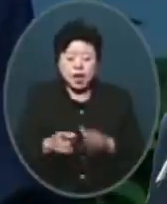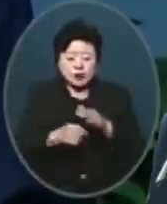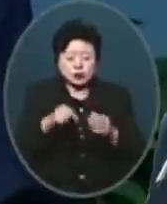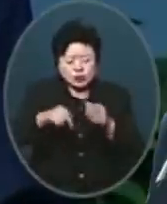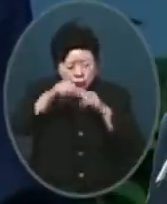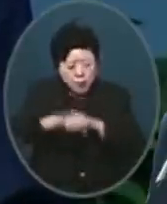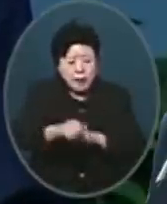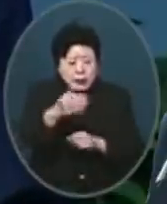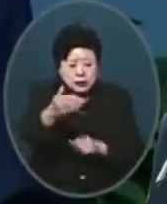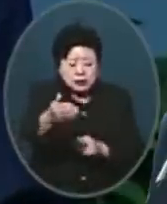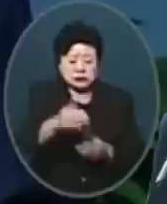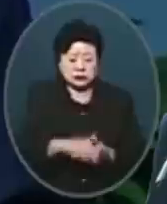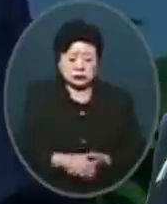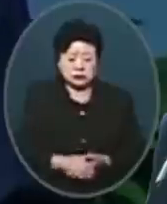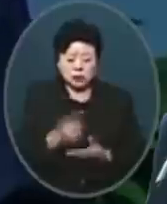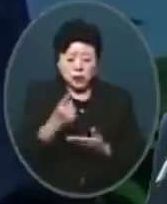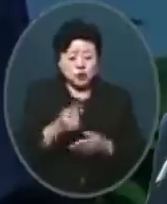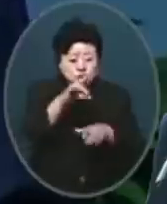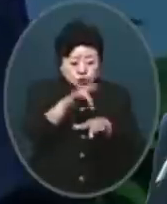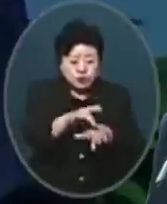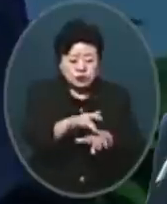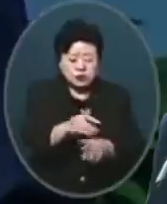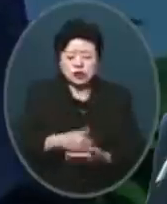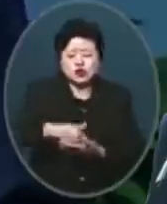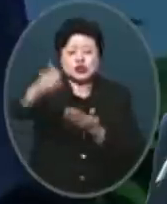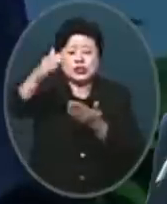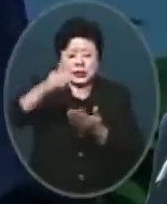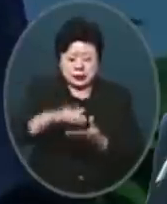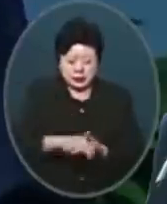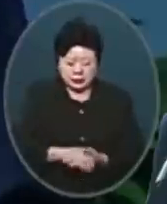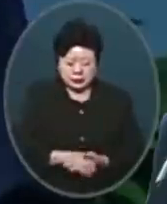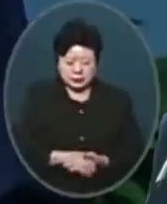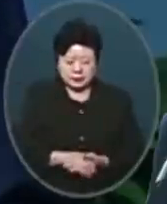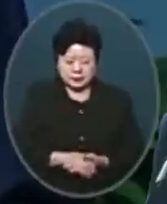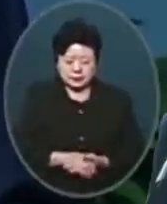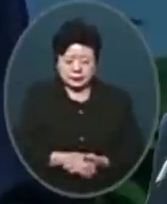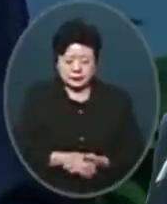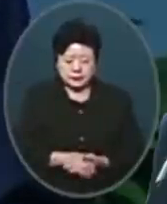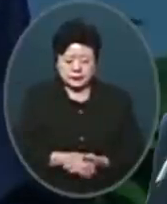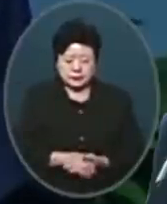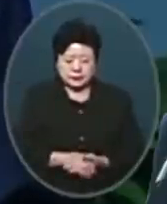도적질하고 죽이고 멸망시키러 오는 귀신을 늘 쫓아내고